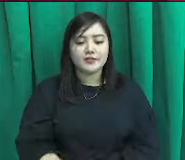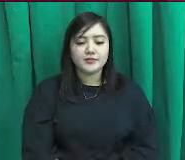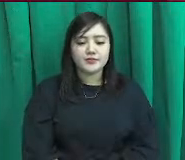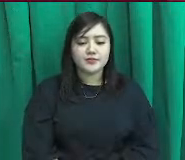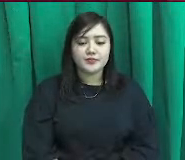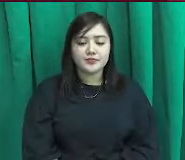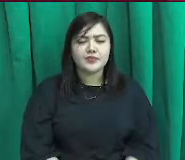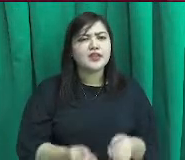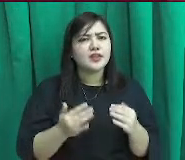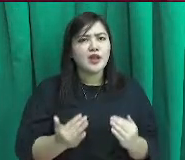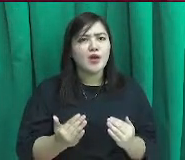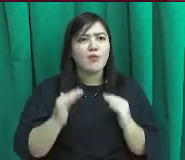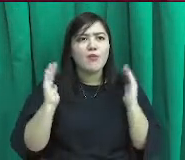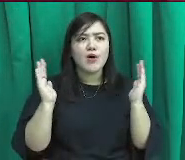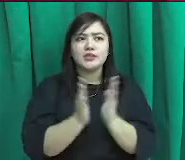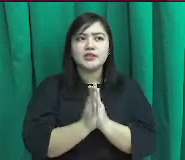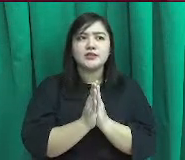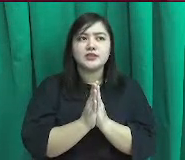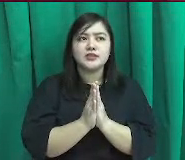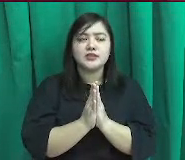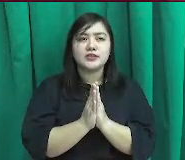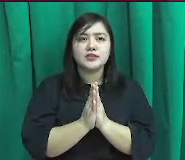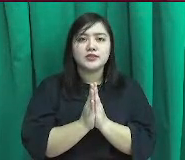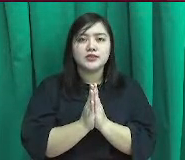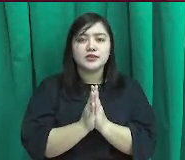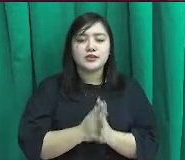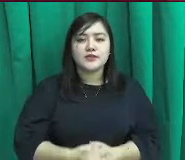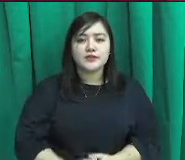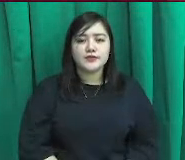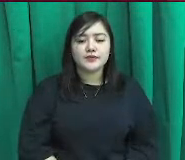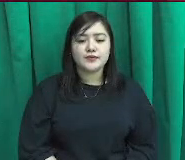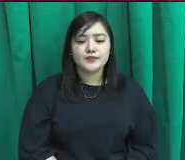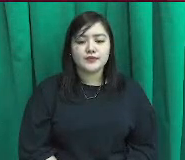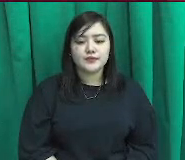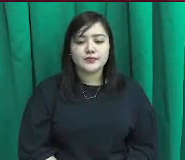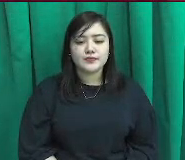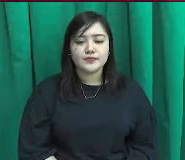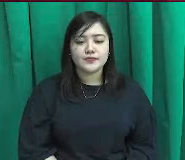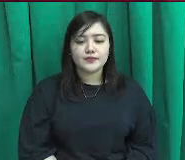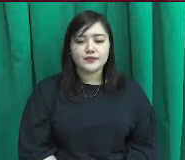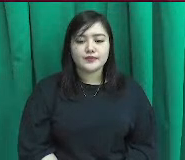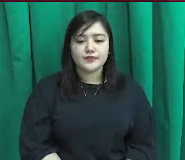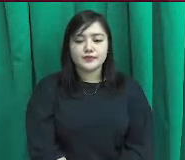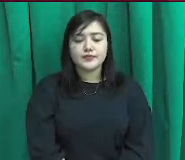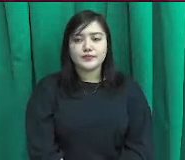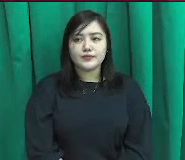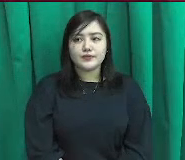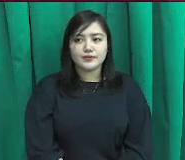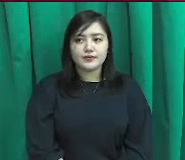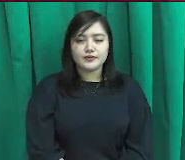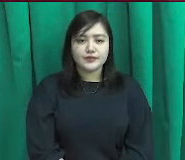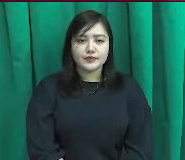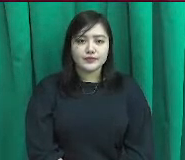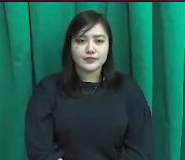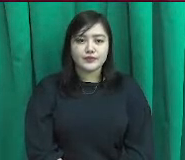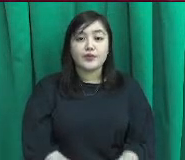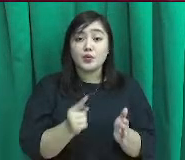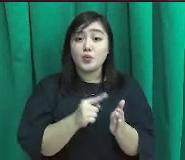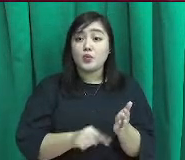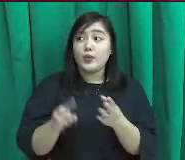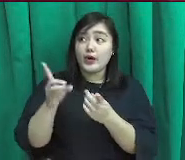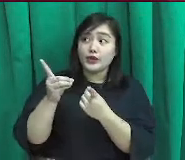yung isang iyong problema na yon, sa ngayon po, Sir Dennis, ano po ang inyong ginawa upang sa ganon